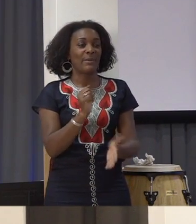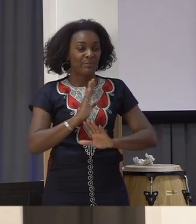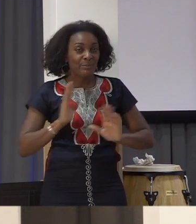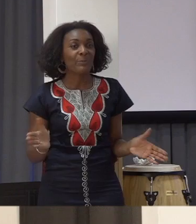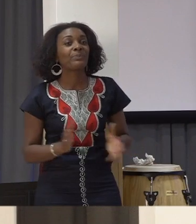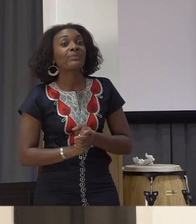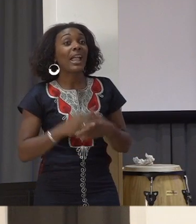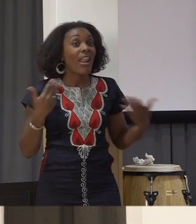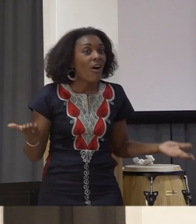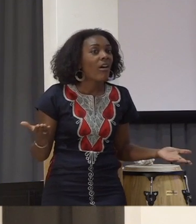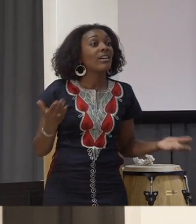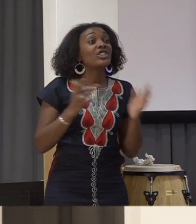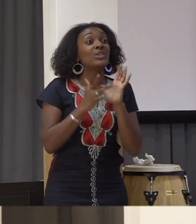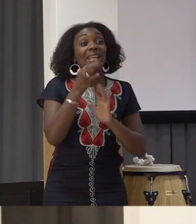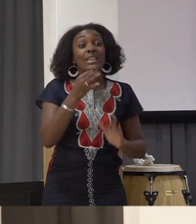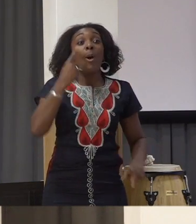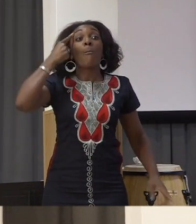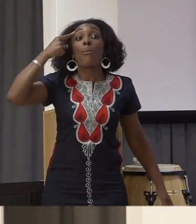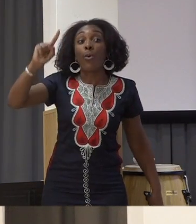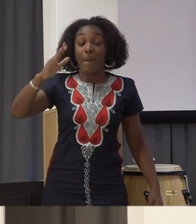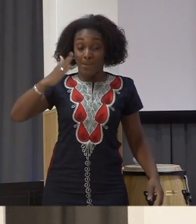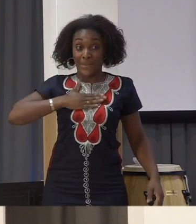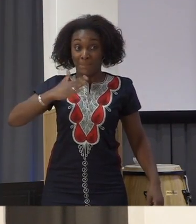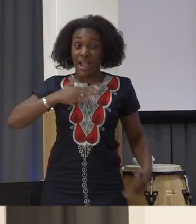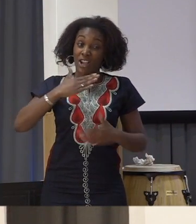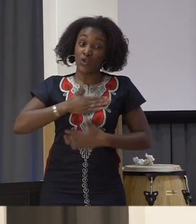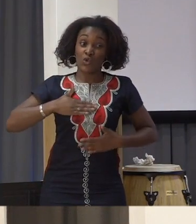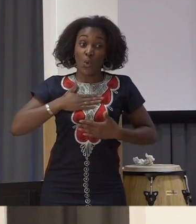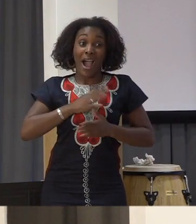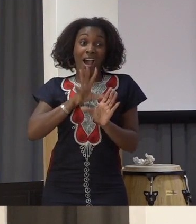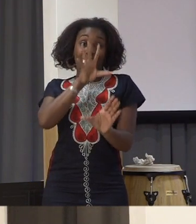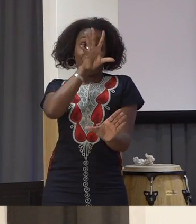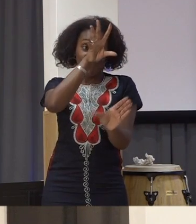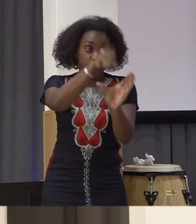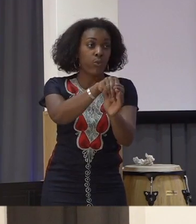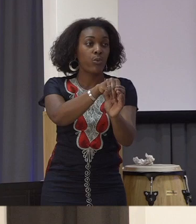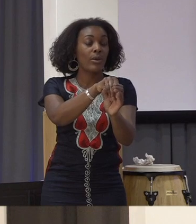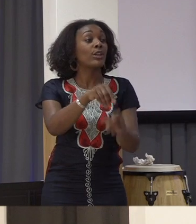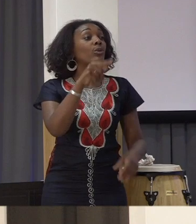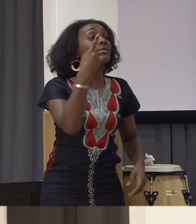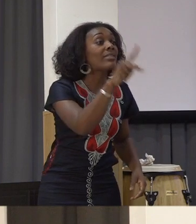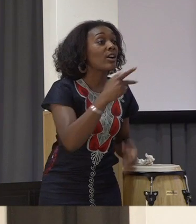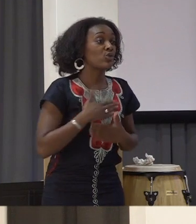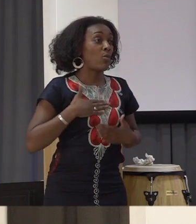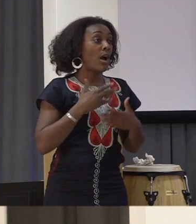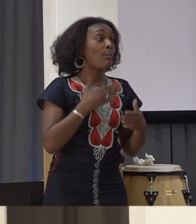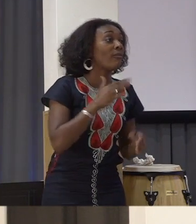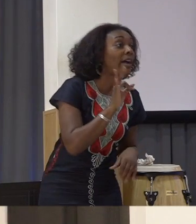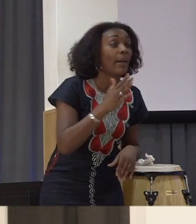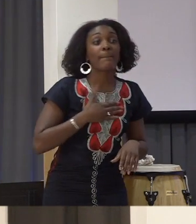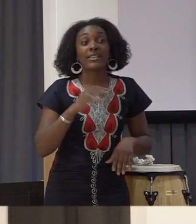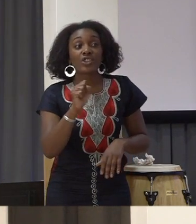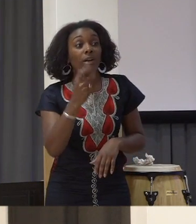Afin que ma joie soit en vous et que votre joie, que ta joie, mon frère, ma sœur, soit